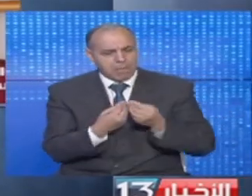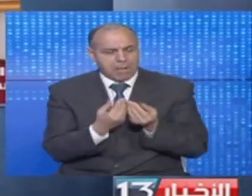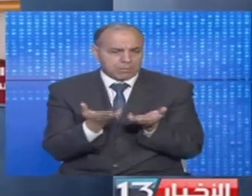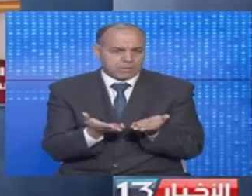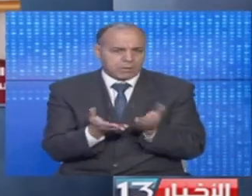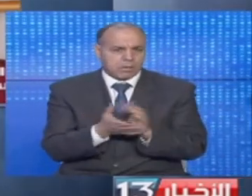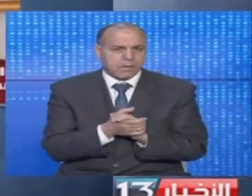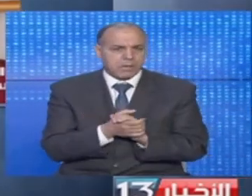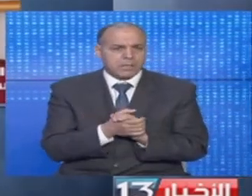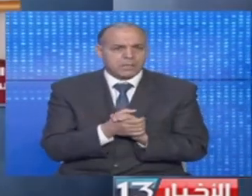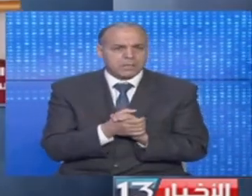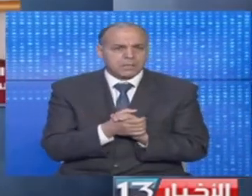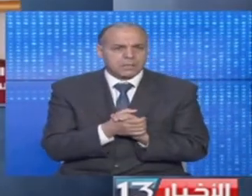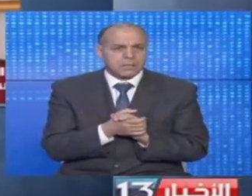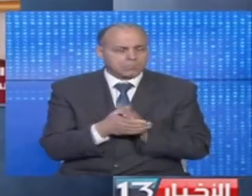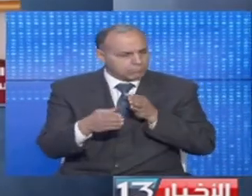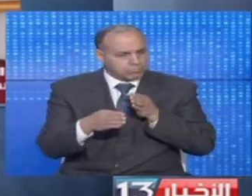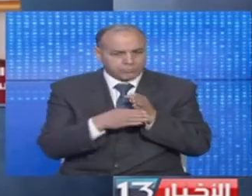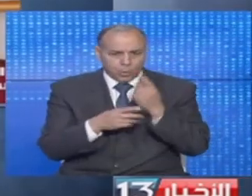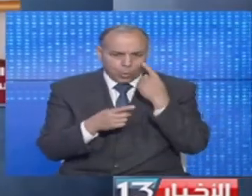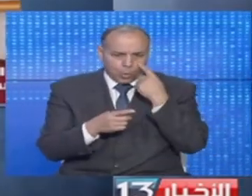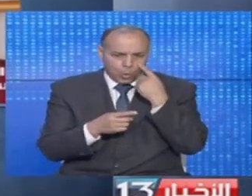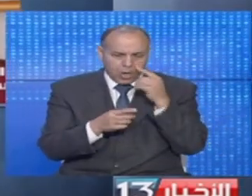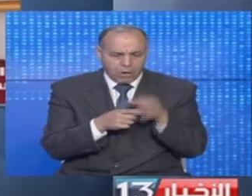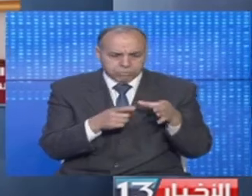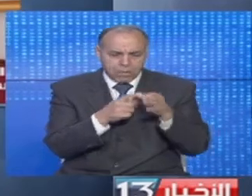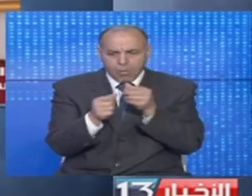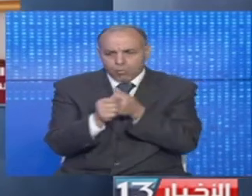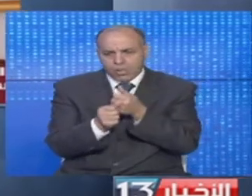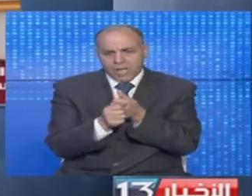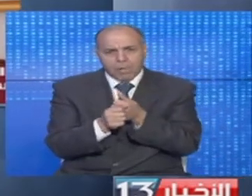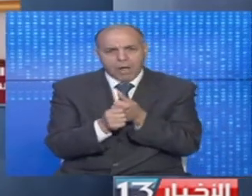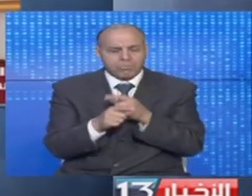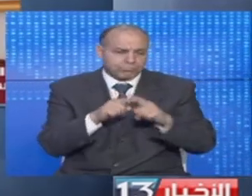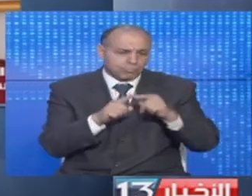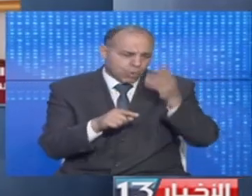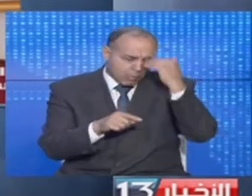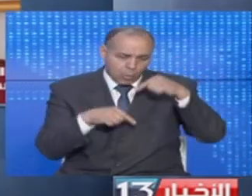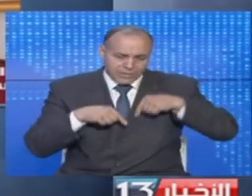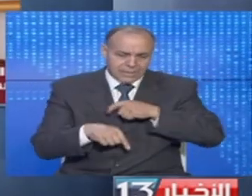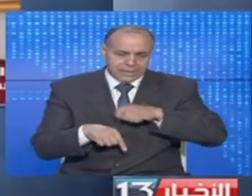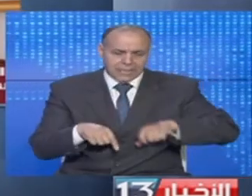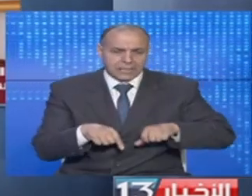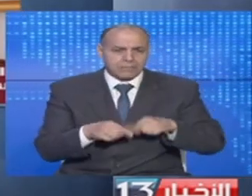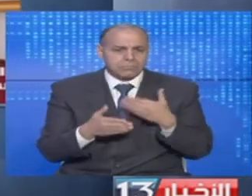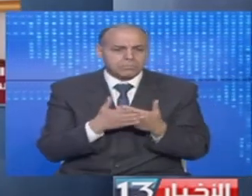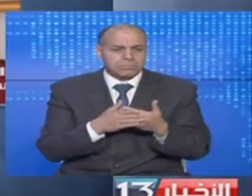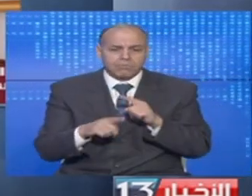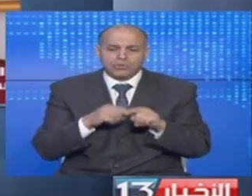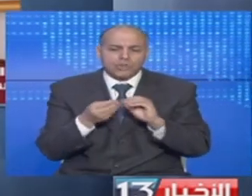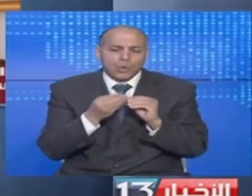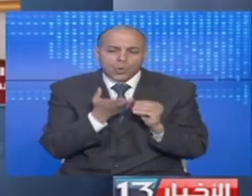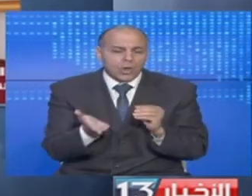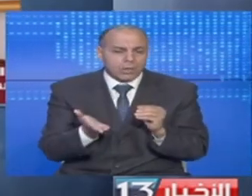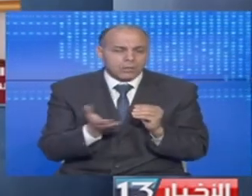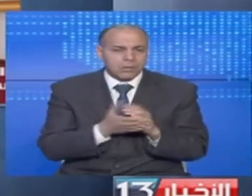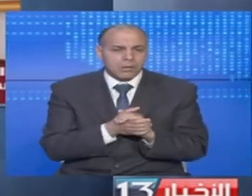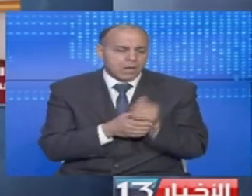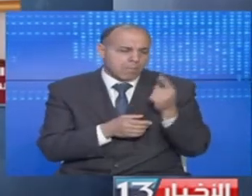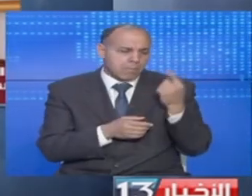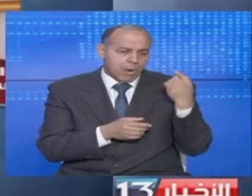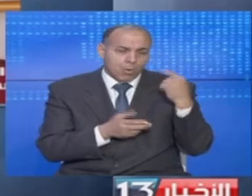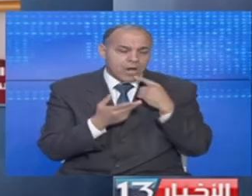الوطني، تمت نحب نشير الى كونه ثم خليه متابعه في صلب وزاره الداخليه اللي اذن بها سيد وزير الداخليه ليله